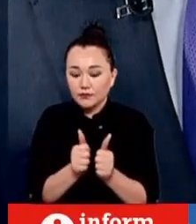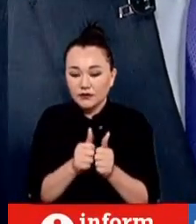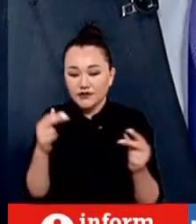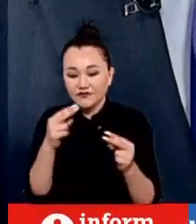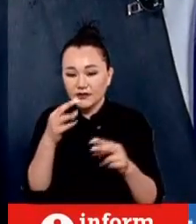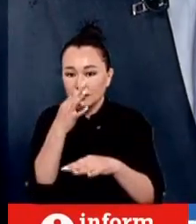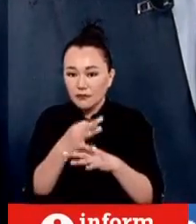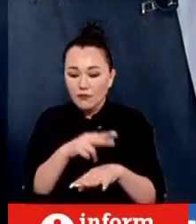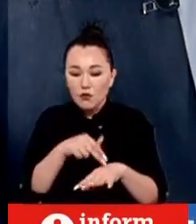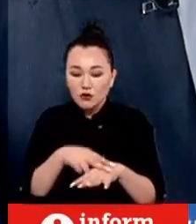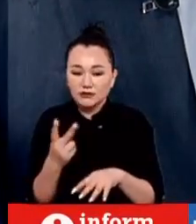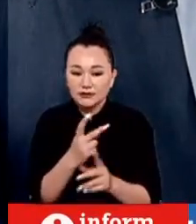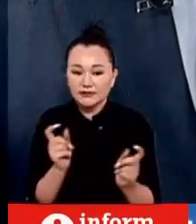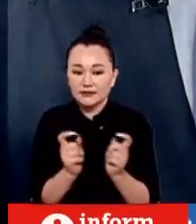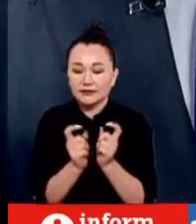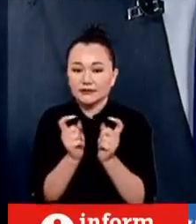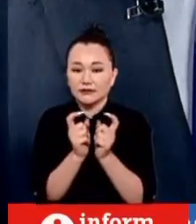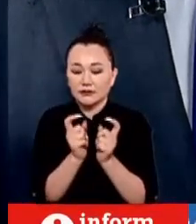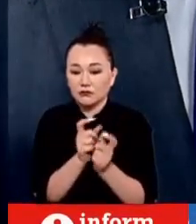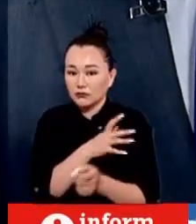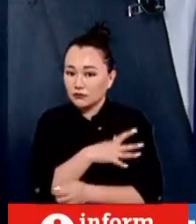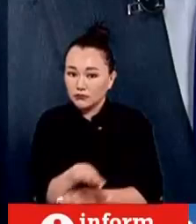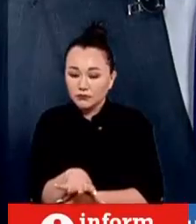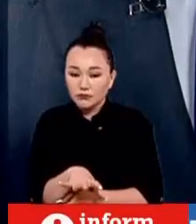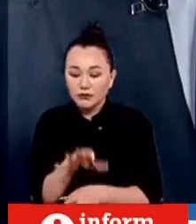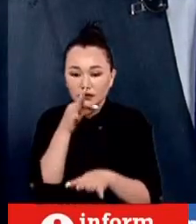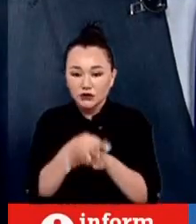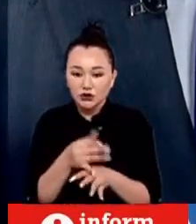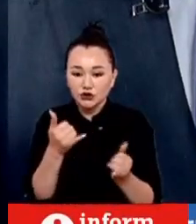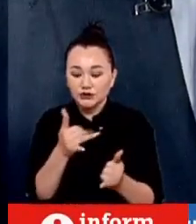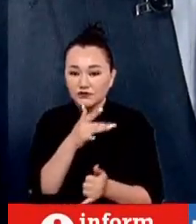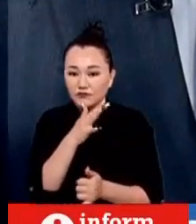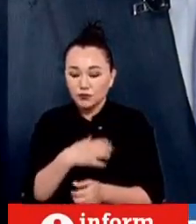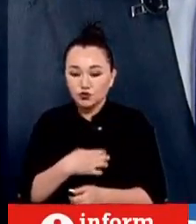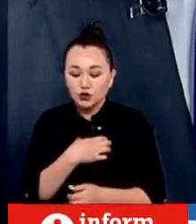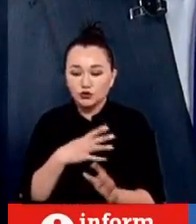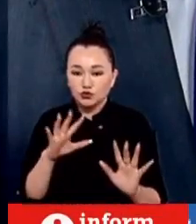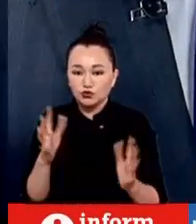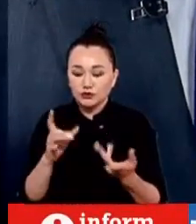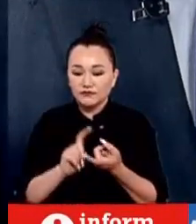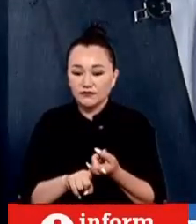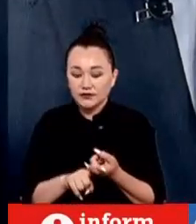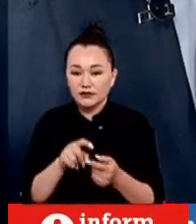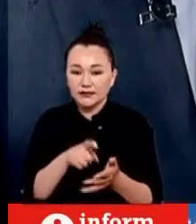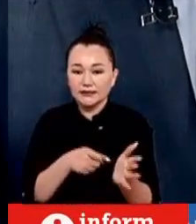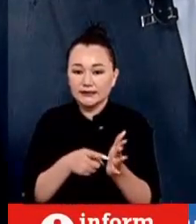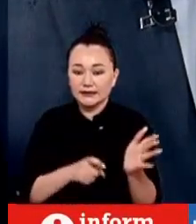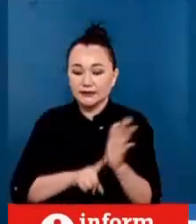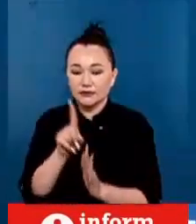куәгерлер полицейлердің арасында жанжалдың болмағанын айтқан. Қазіргі уақытта сұмдық жағдайға байланысты тергеу